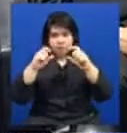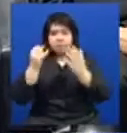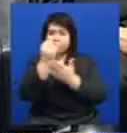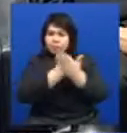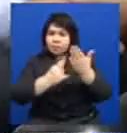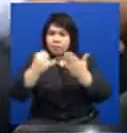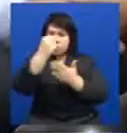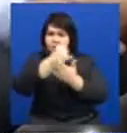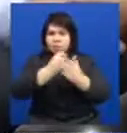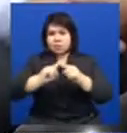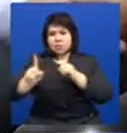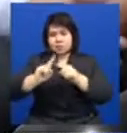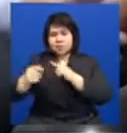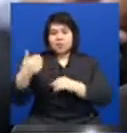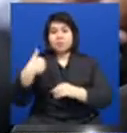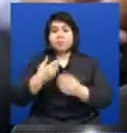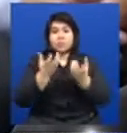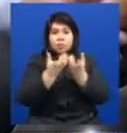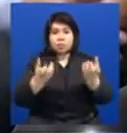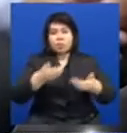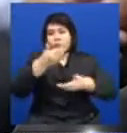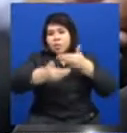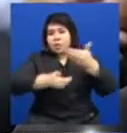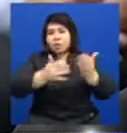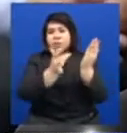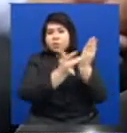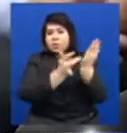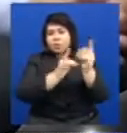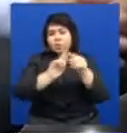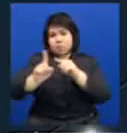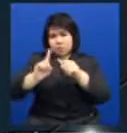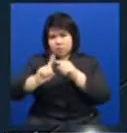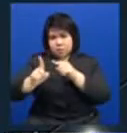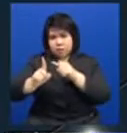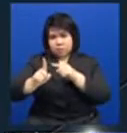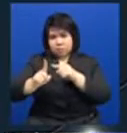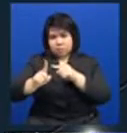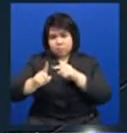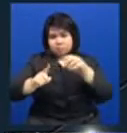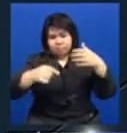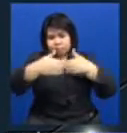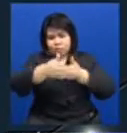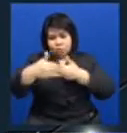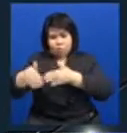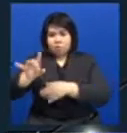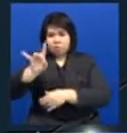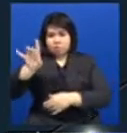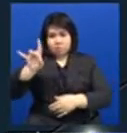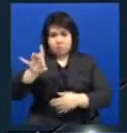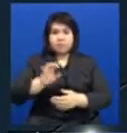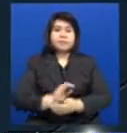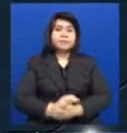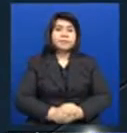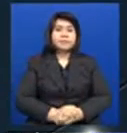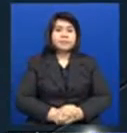มรวมทั้งการจำหน่ายสินค้า Innovation Shop รวมกว่า100คูหาค่ะ